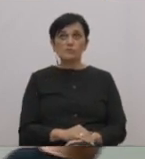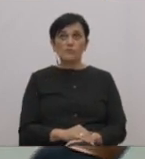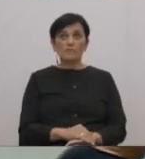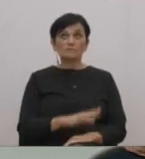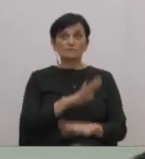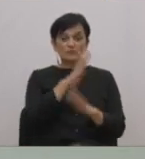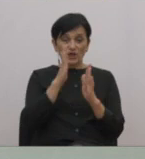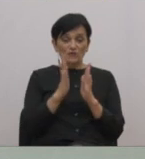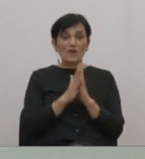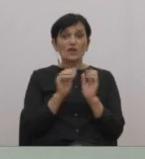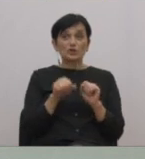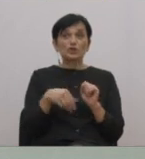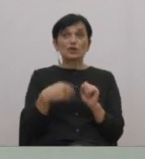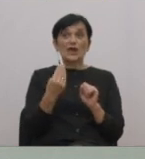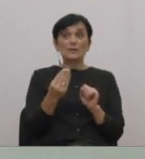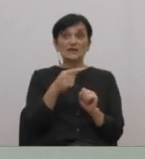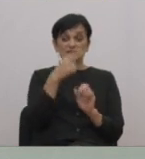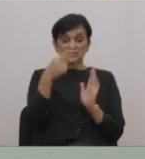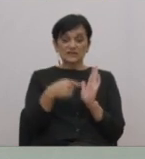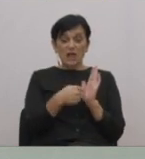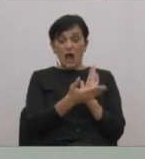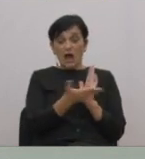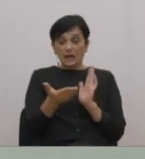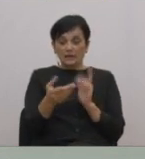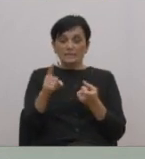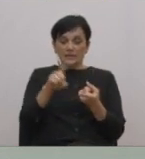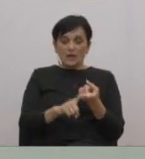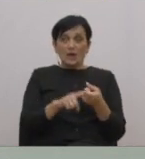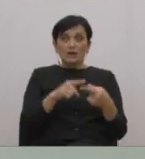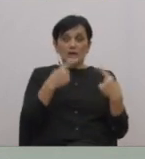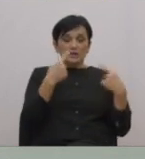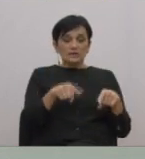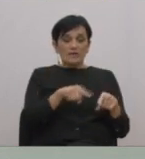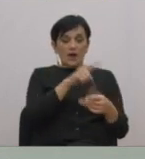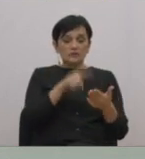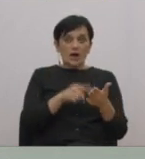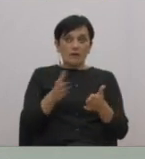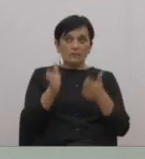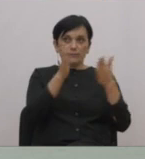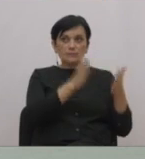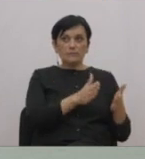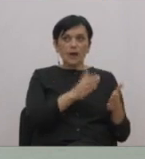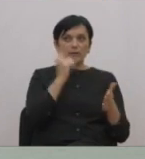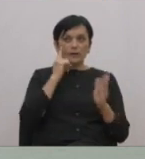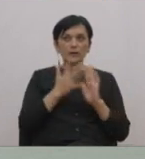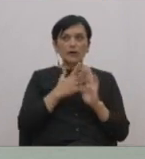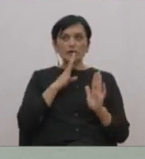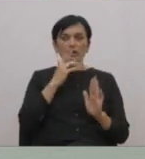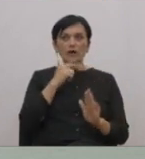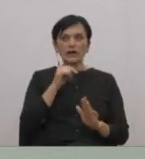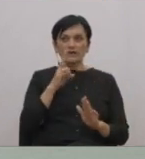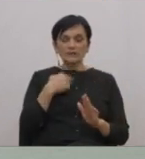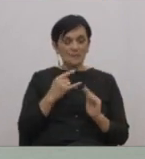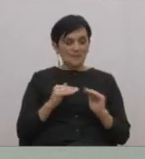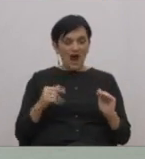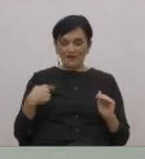Ela preze mocsebi, ce s-a zis, brot, sakitza nakavshirebt, brot, tkven sva sakitze gadadikhart. Gasagebe kalotina kha bavshobi ara,